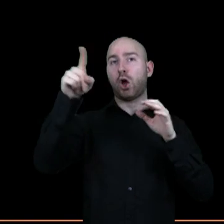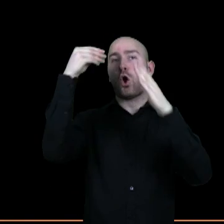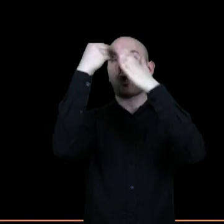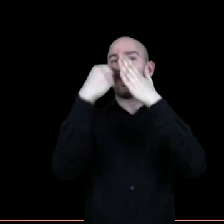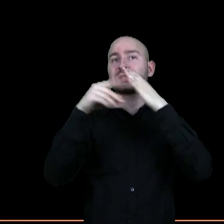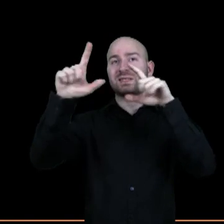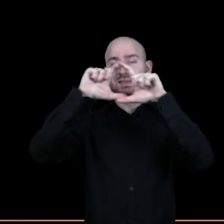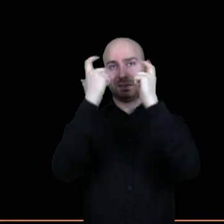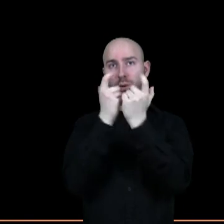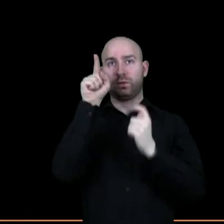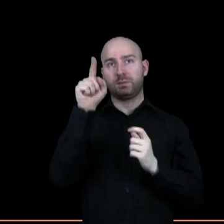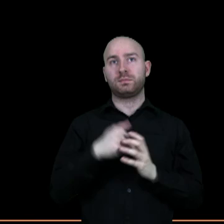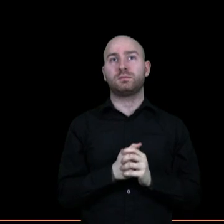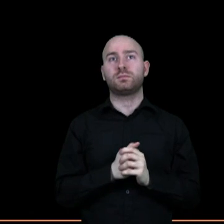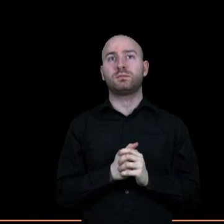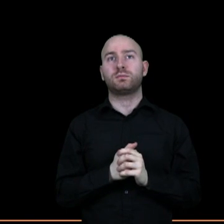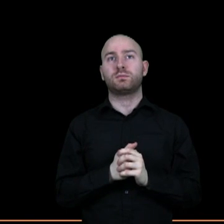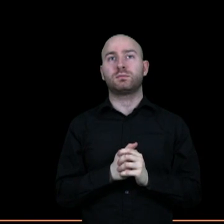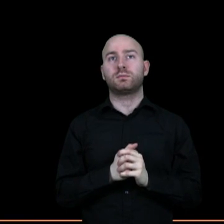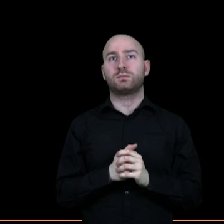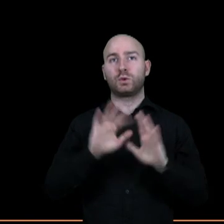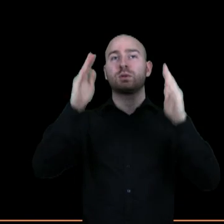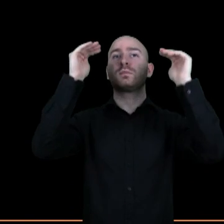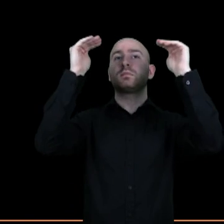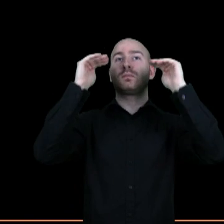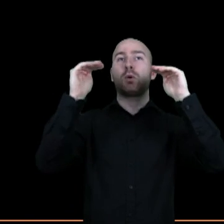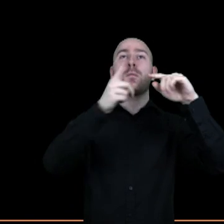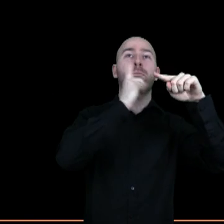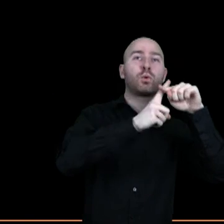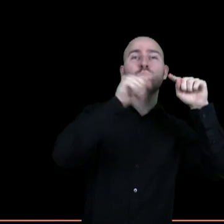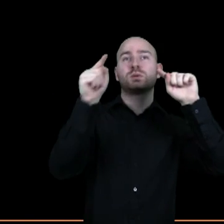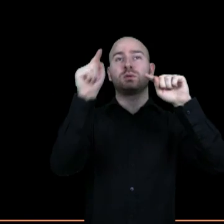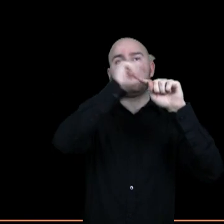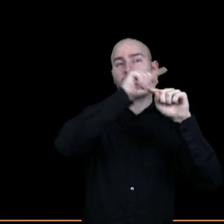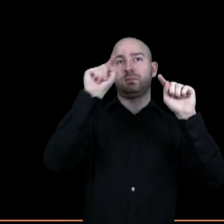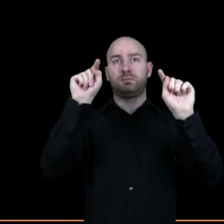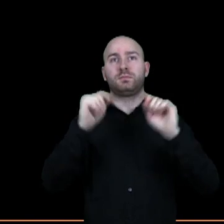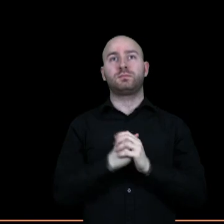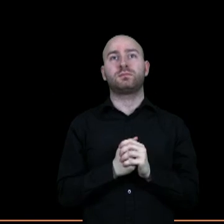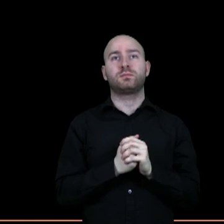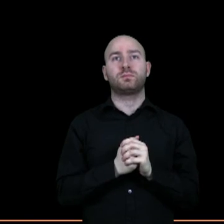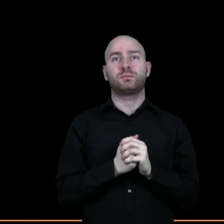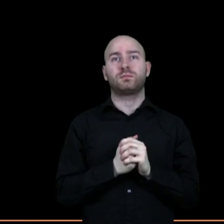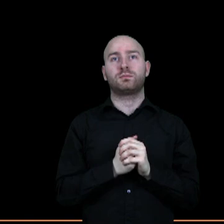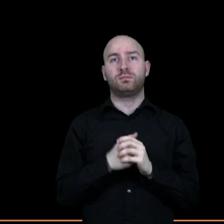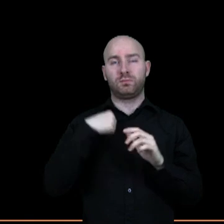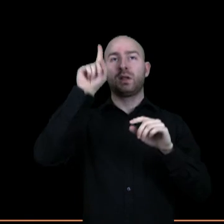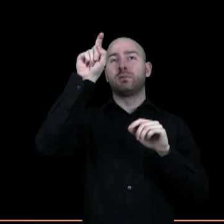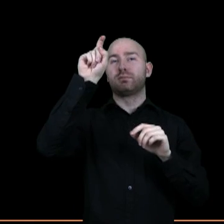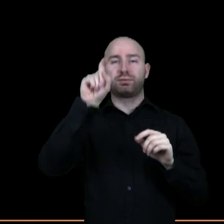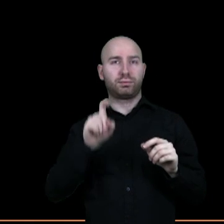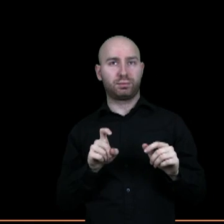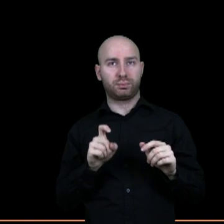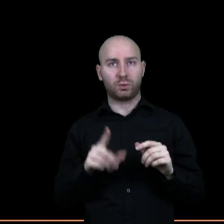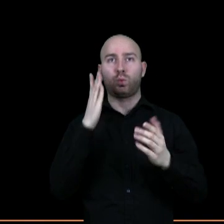całkowite to drugie pole po lewej plus pierwsze pole po lewej. Rozciągnę to pole,